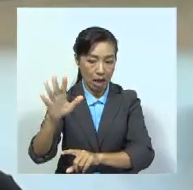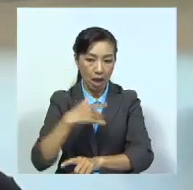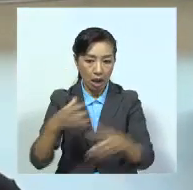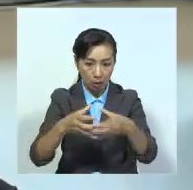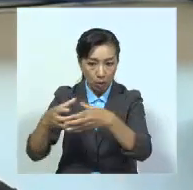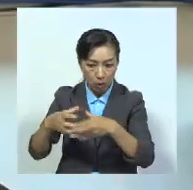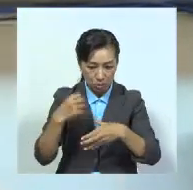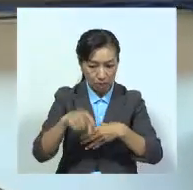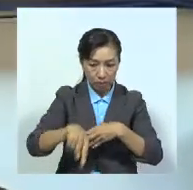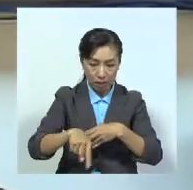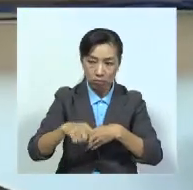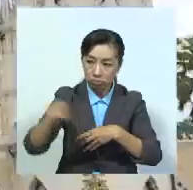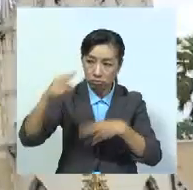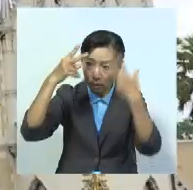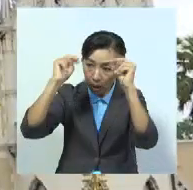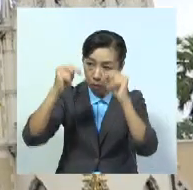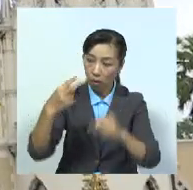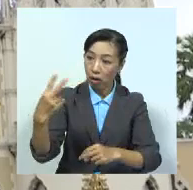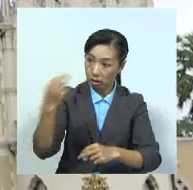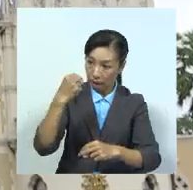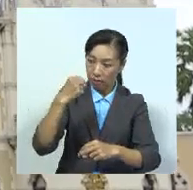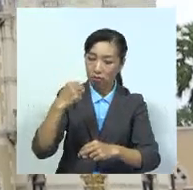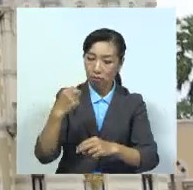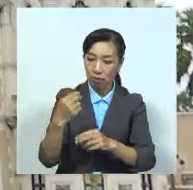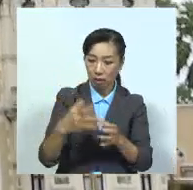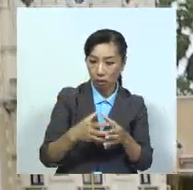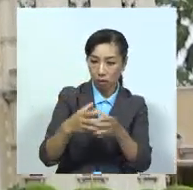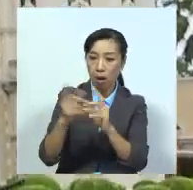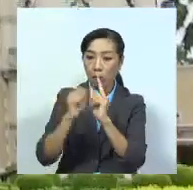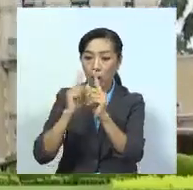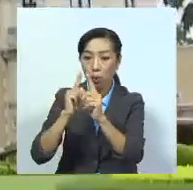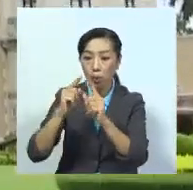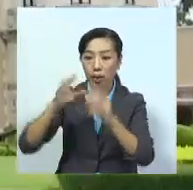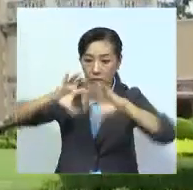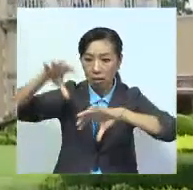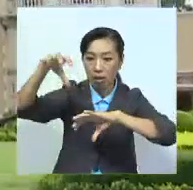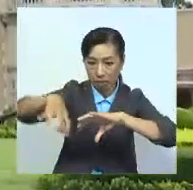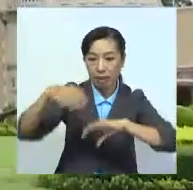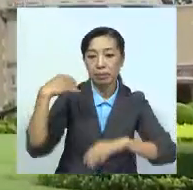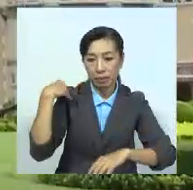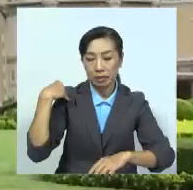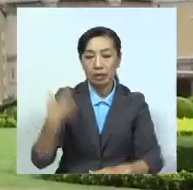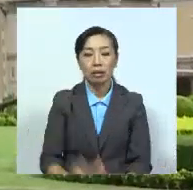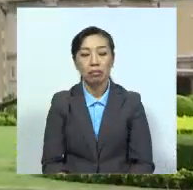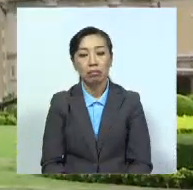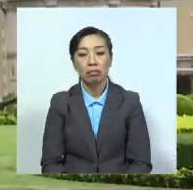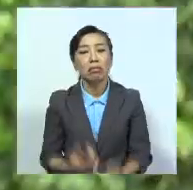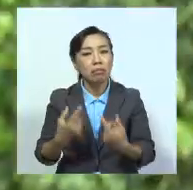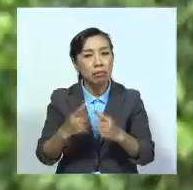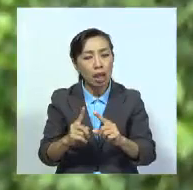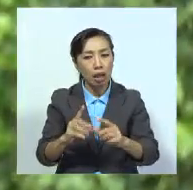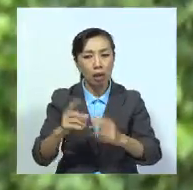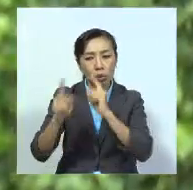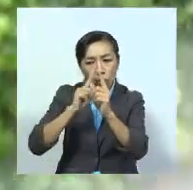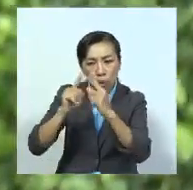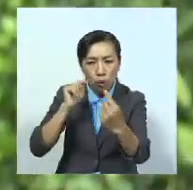างนี้ก็บอกว่าท่านนายกรัฐมนตรีเนี่ยนัด10พรรคเล็กนะครับมาพูดคุยกันที่ตึกไทยคู่ฟ้าที่ทำเนียบรัฐบาลด้วยแต่ว่าสำหรับประเด็นเรื่องของ